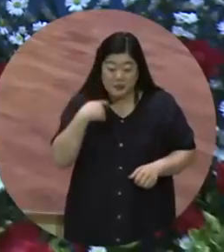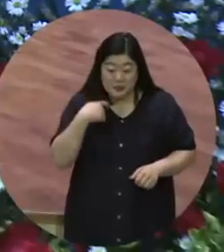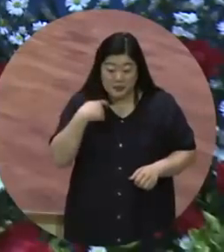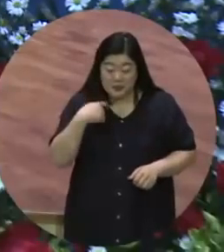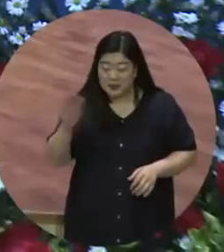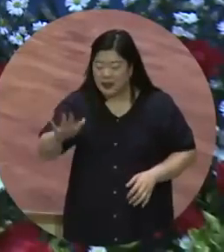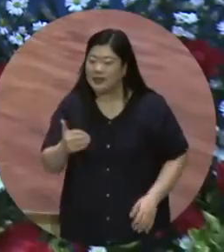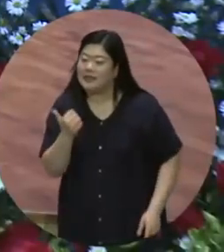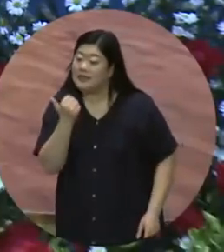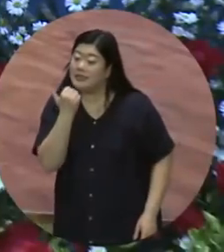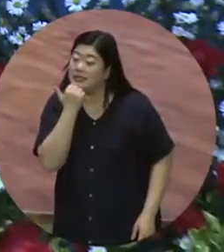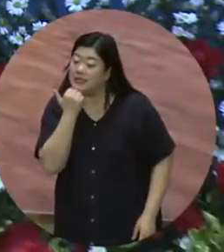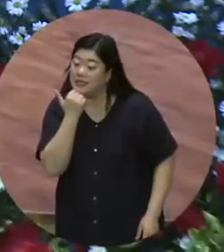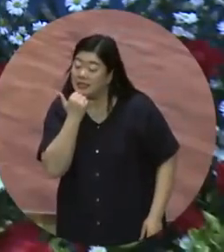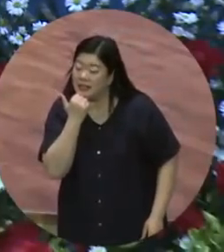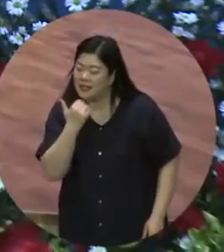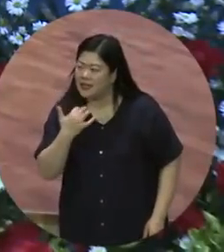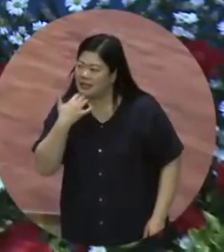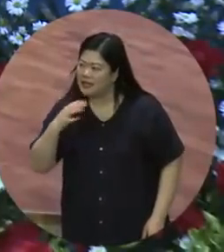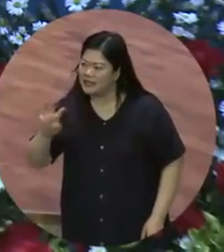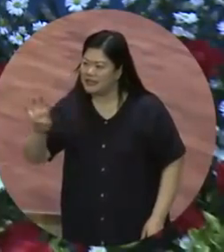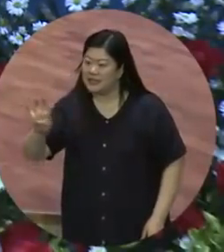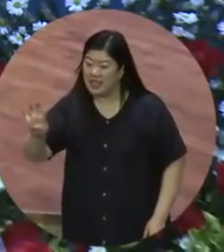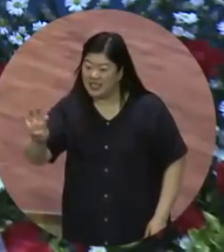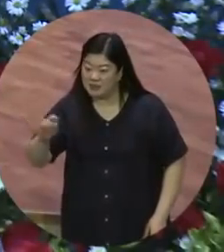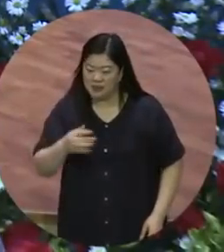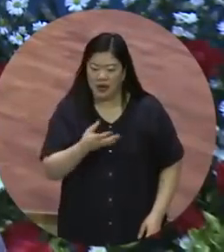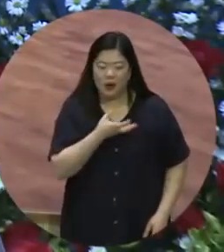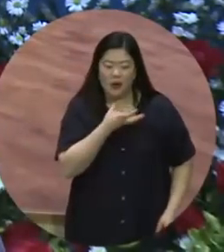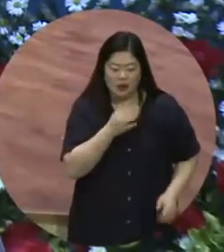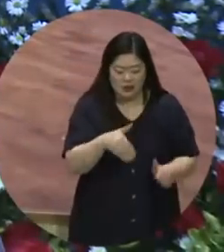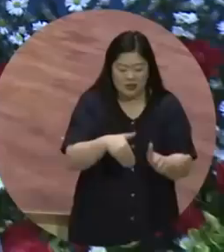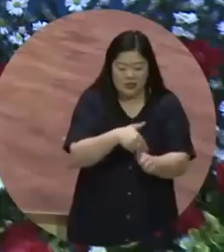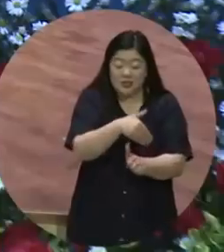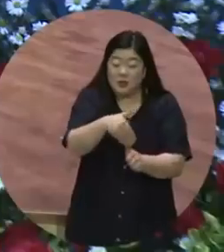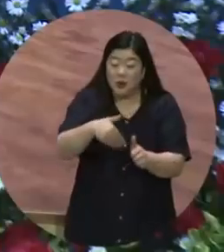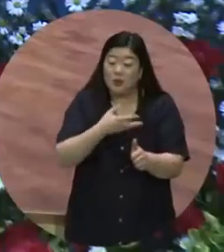40이란 건요 노총각이 아니요 노 총각이에요.